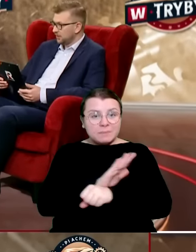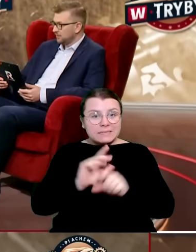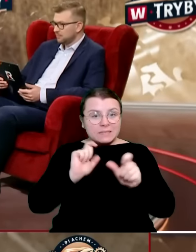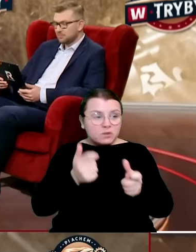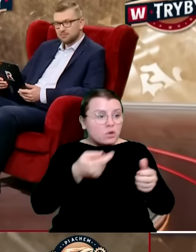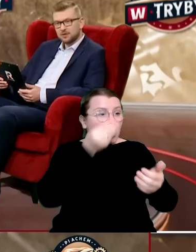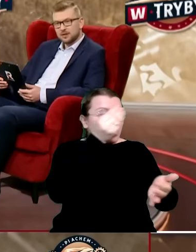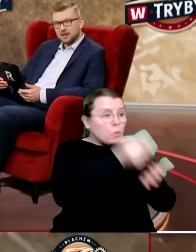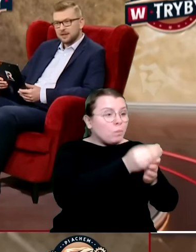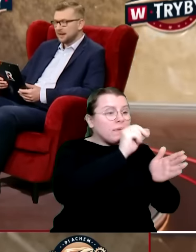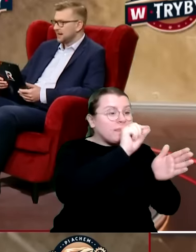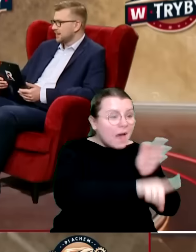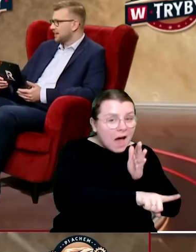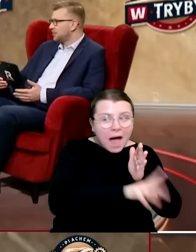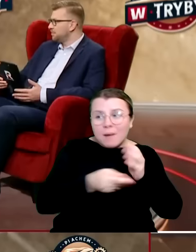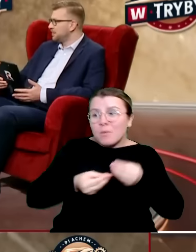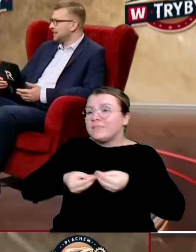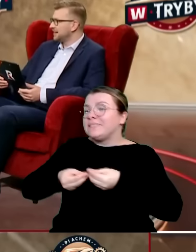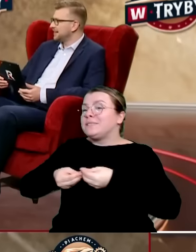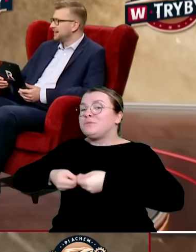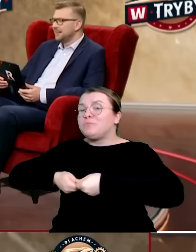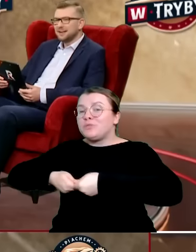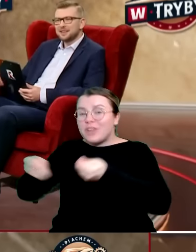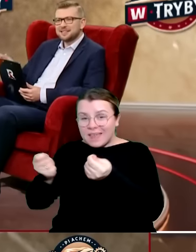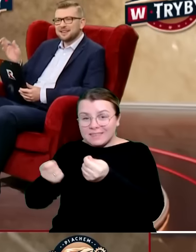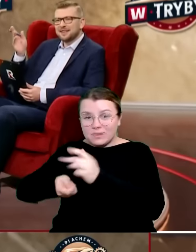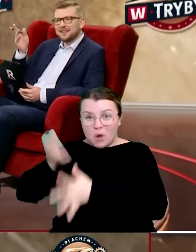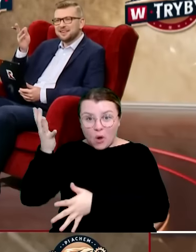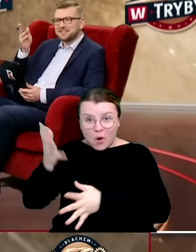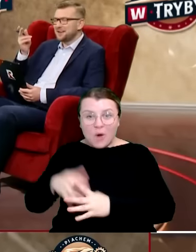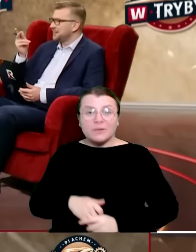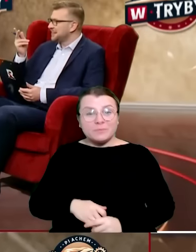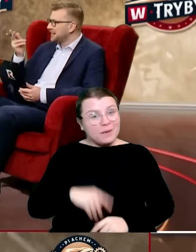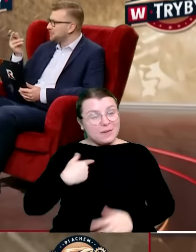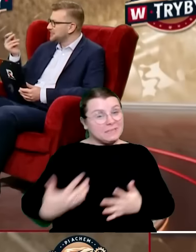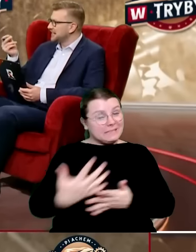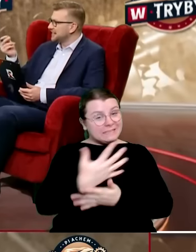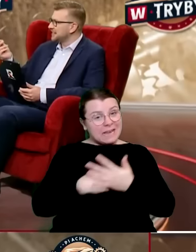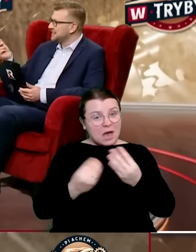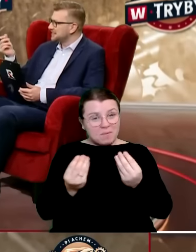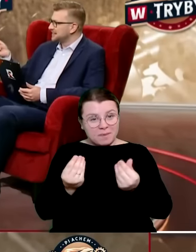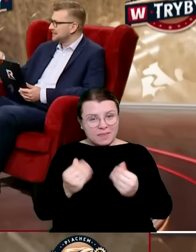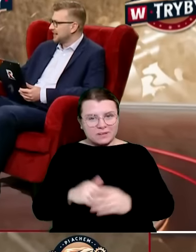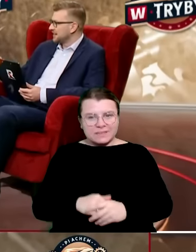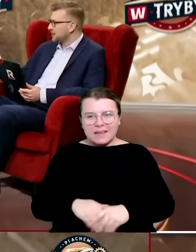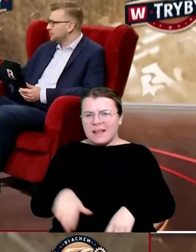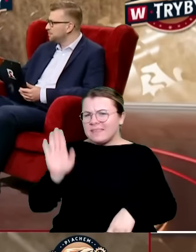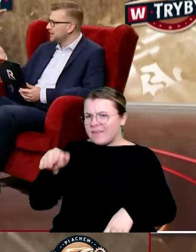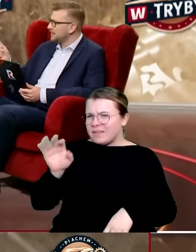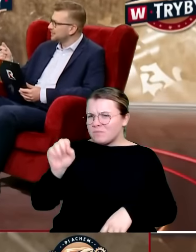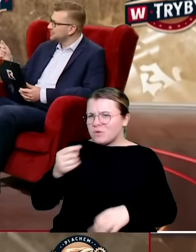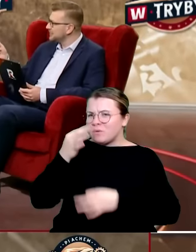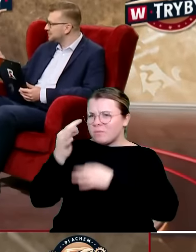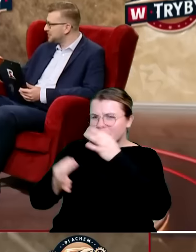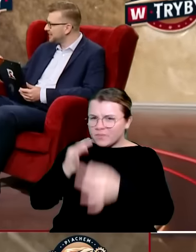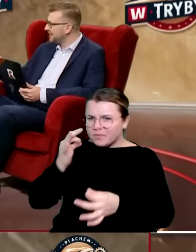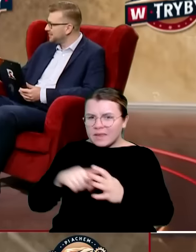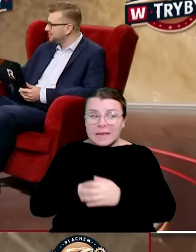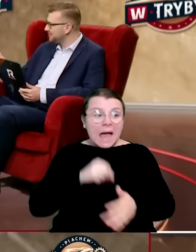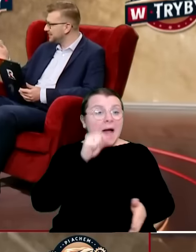drogo. Taniej kupię... jest nawet taka piosenka, jest. Taniej kupię,